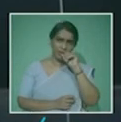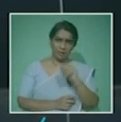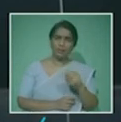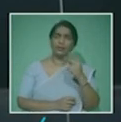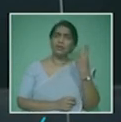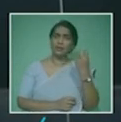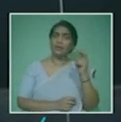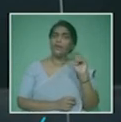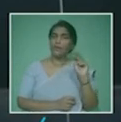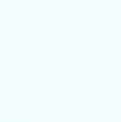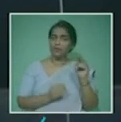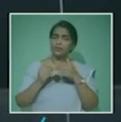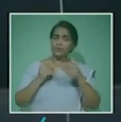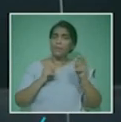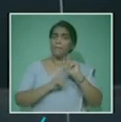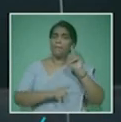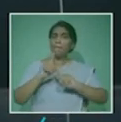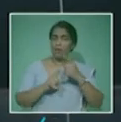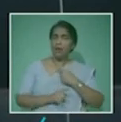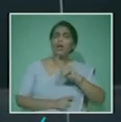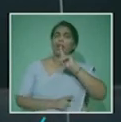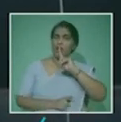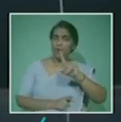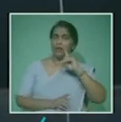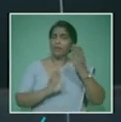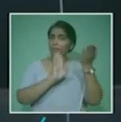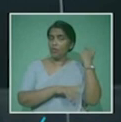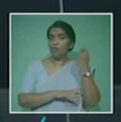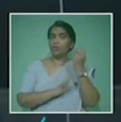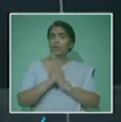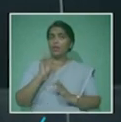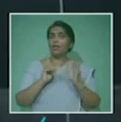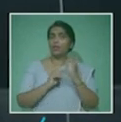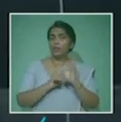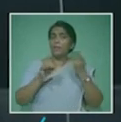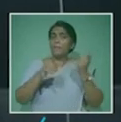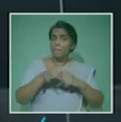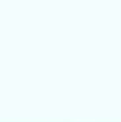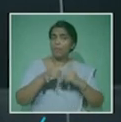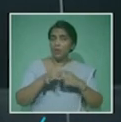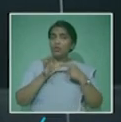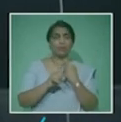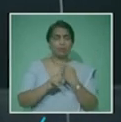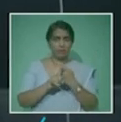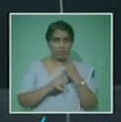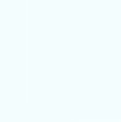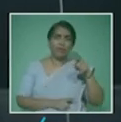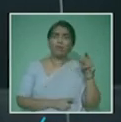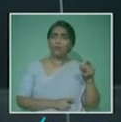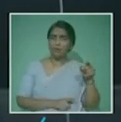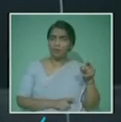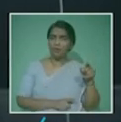කතාවක් 2020 ඉඳලා මේ පාර්ලිමේන්තුවේ අපි ඇහුවා එවකට මුදල් ඇමතිවරයාගේ ප්‍රශ්නවලට උත්තර දුන්නේ නිවාඩ් කබ්‍රාල්